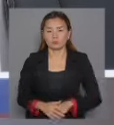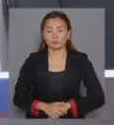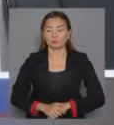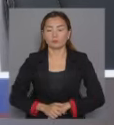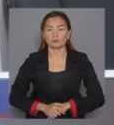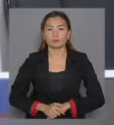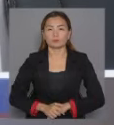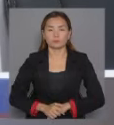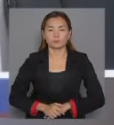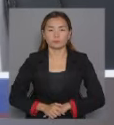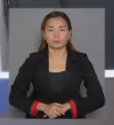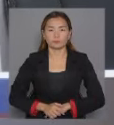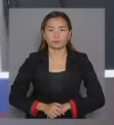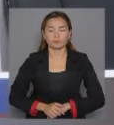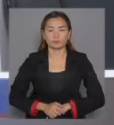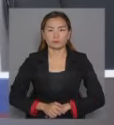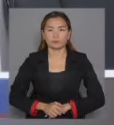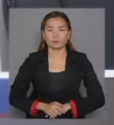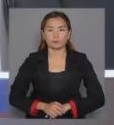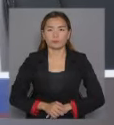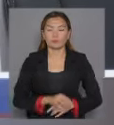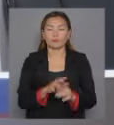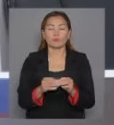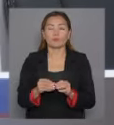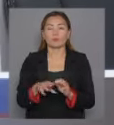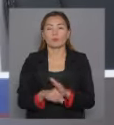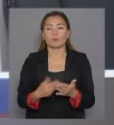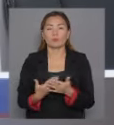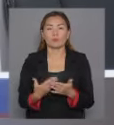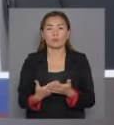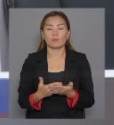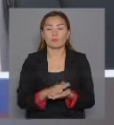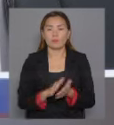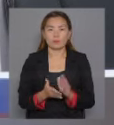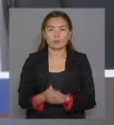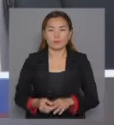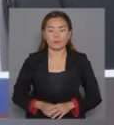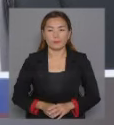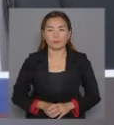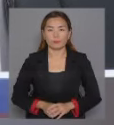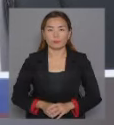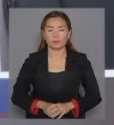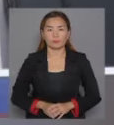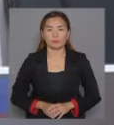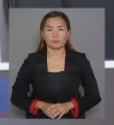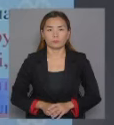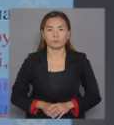тілдерде орналастырылады деп көрсетілген. Мұның артында қандай мәселе тұрған түсініп тұрсыздар ғой.